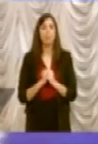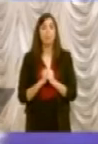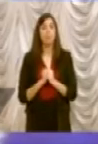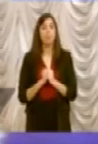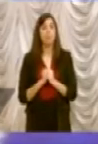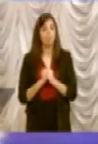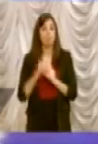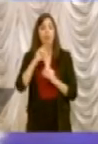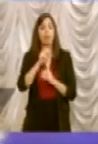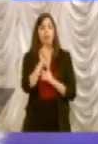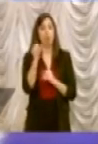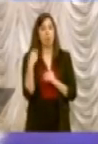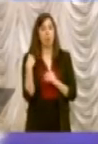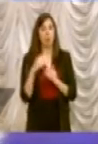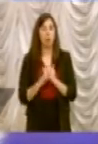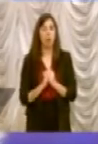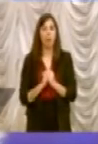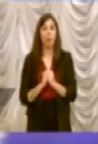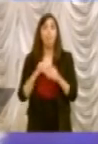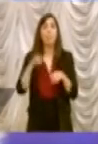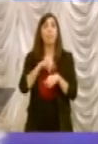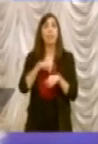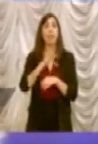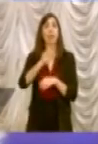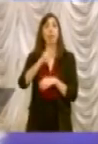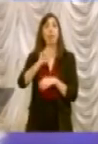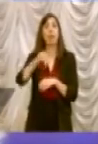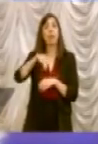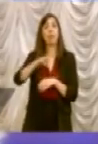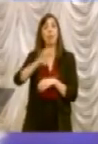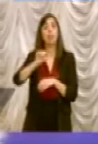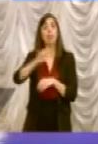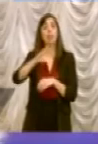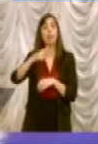per alberghi che abbiano avuto un crollo del fatturato. Infine è stato istituito un